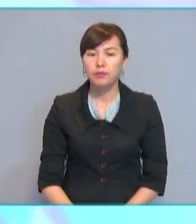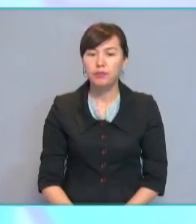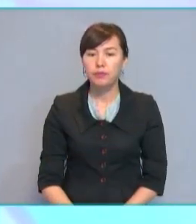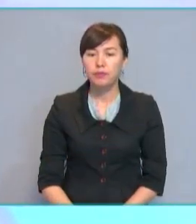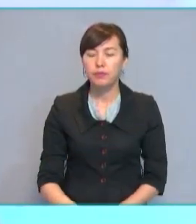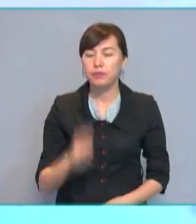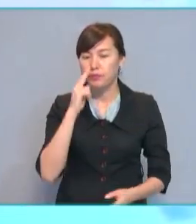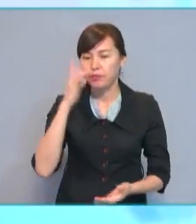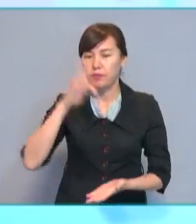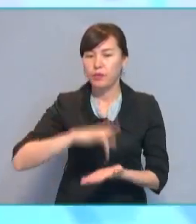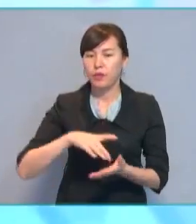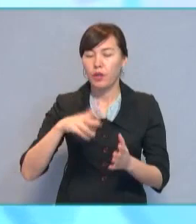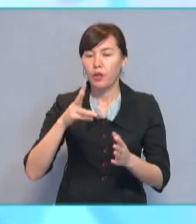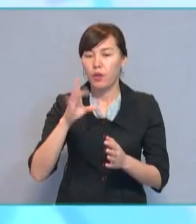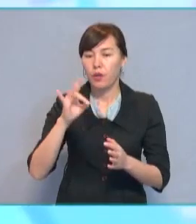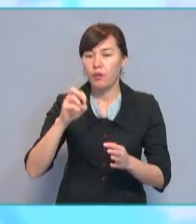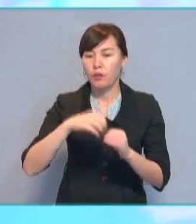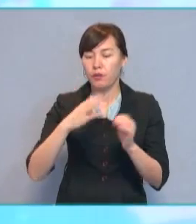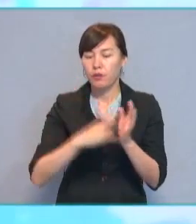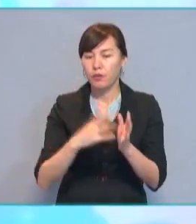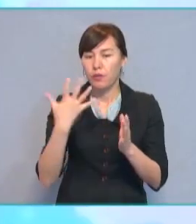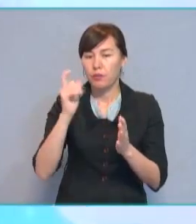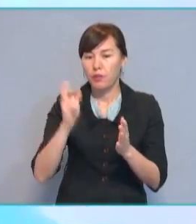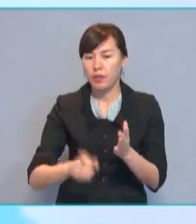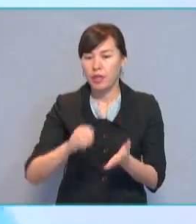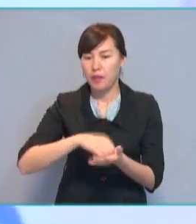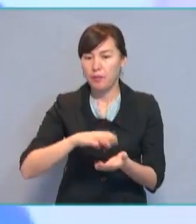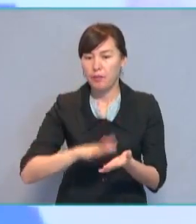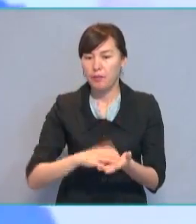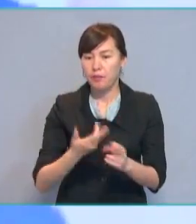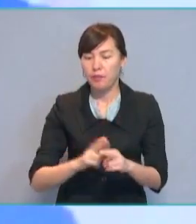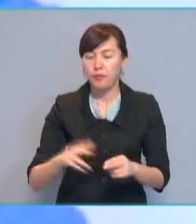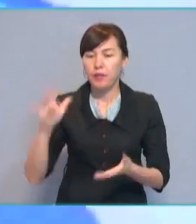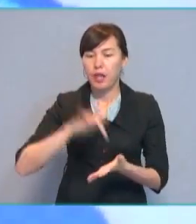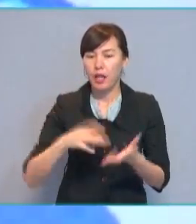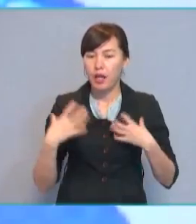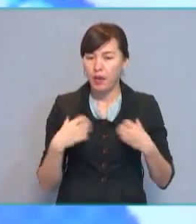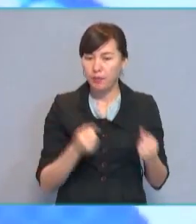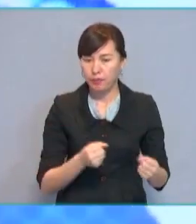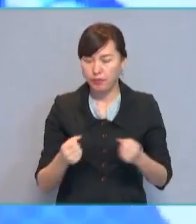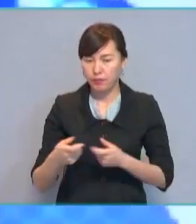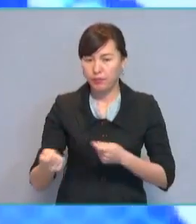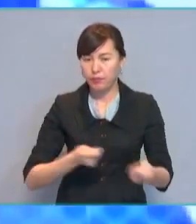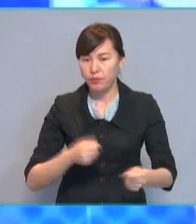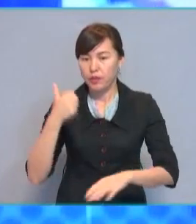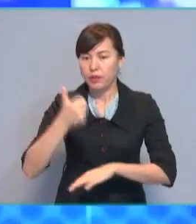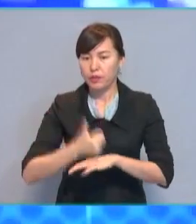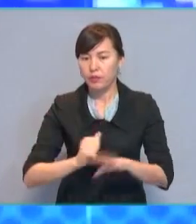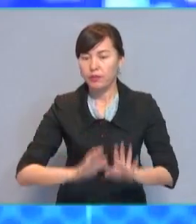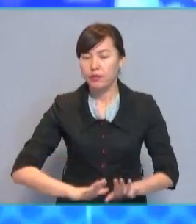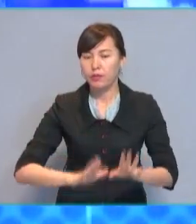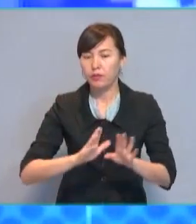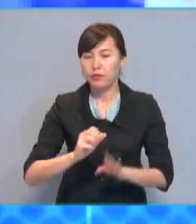Жалғастырамыз. Бүгін Шымкентте COVID-19 белгісімен тағы 5 адам тіркелді. Бұл туралы қалалық денсаулық сақтау басқармасы басшысының